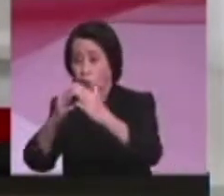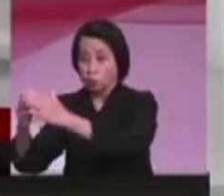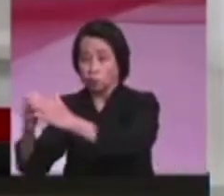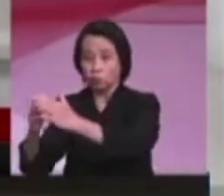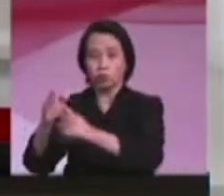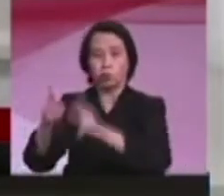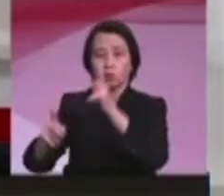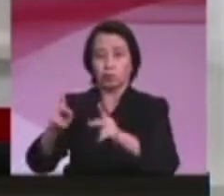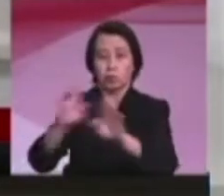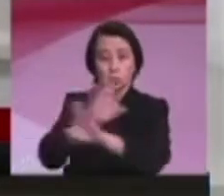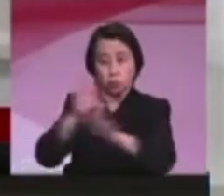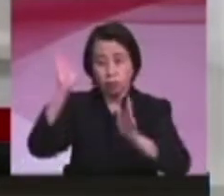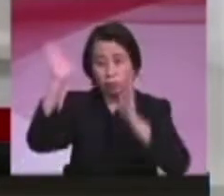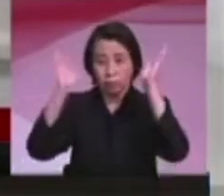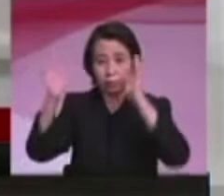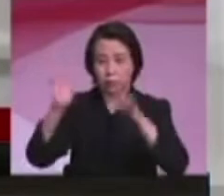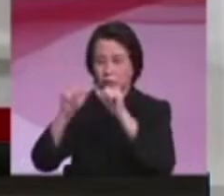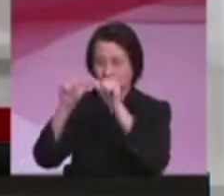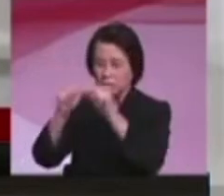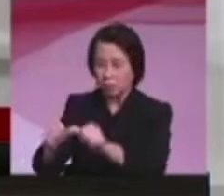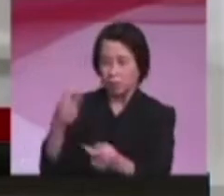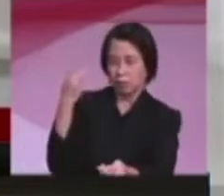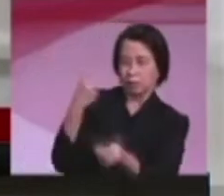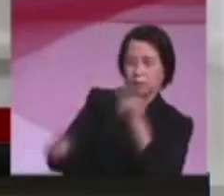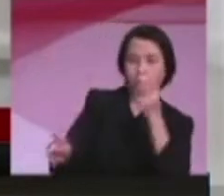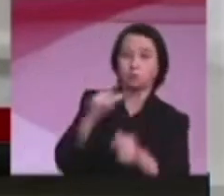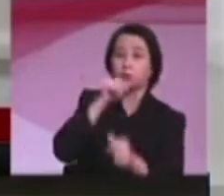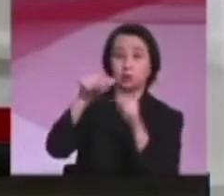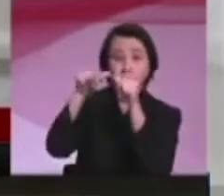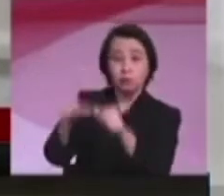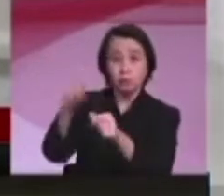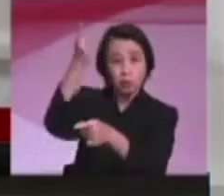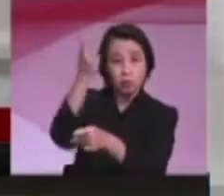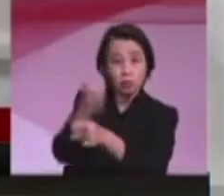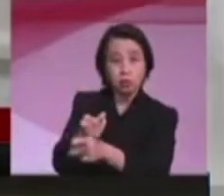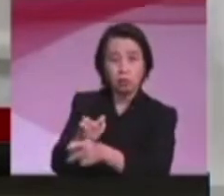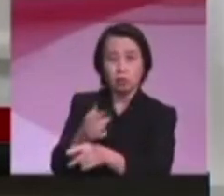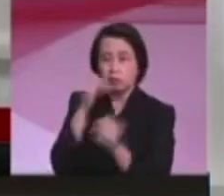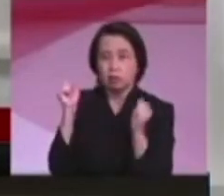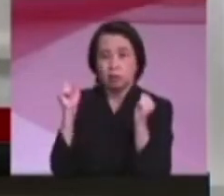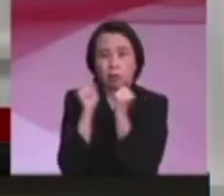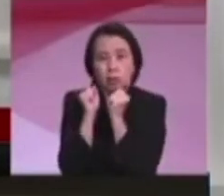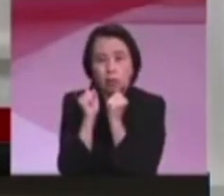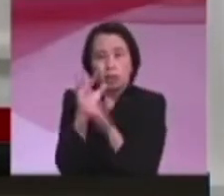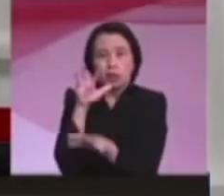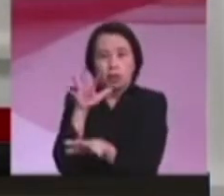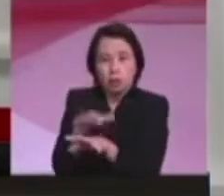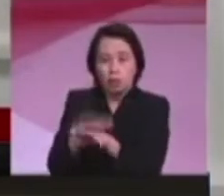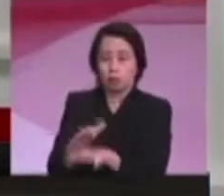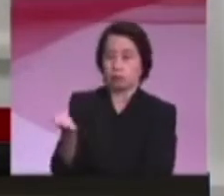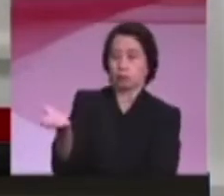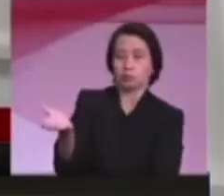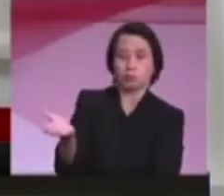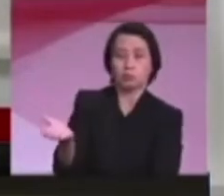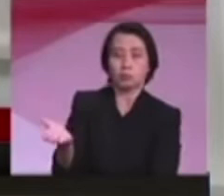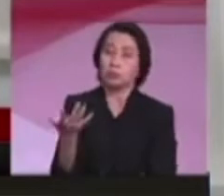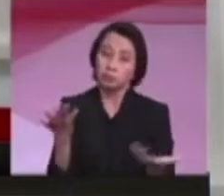kedudukannya amat tidak sesuai untuk diduduki kerana berhimpit, tidak dari